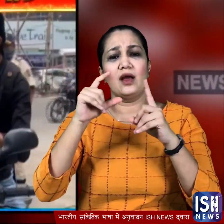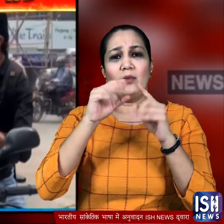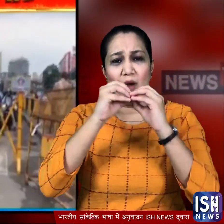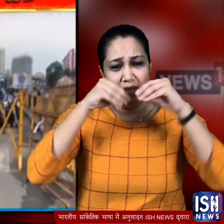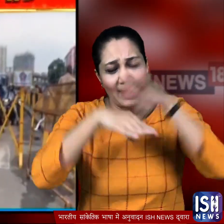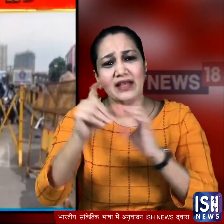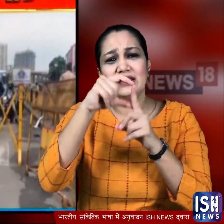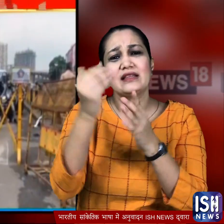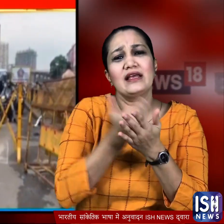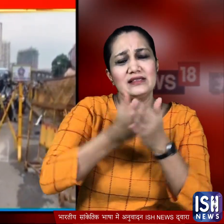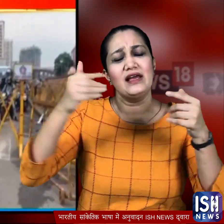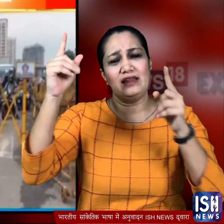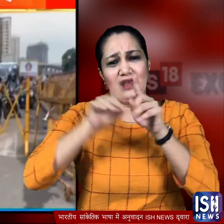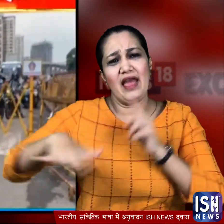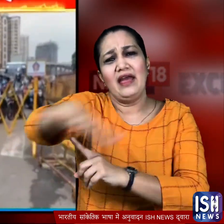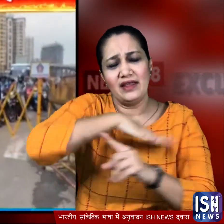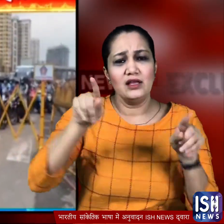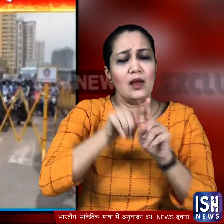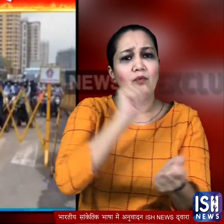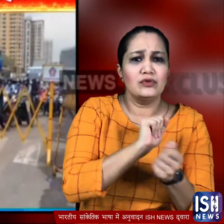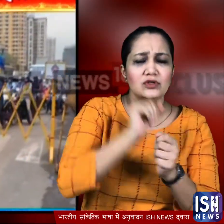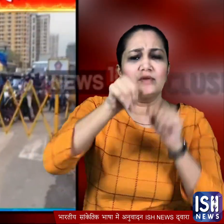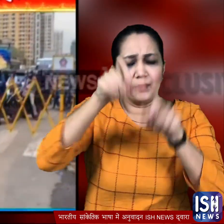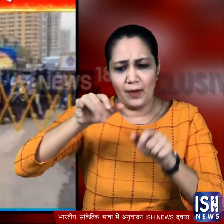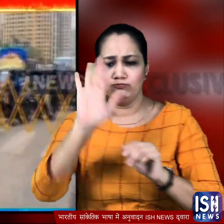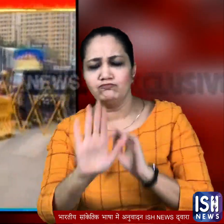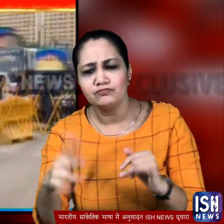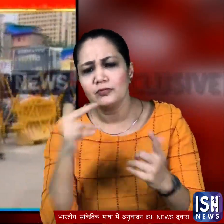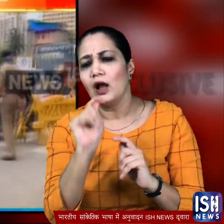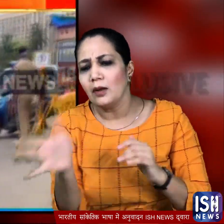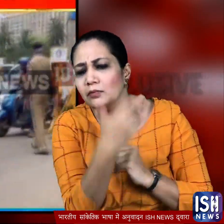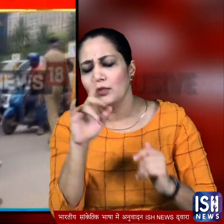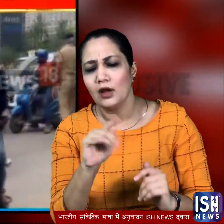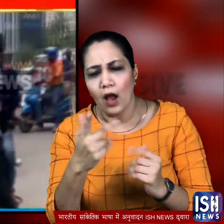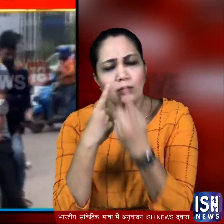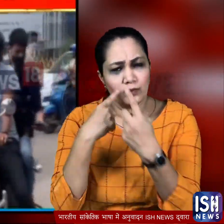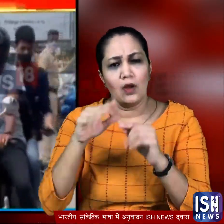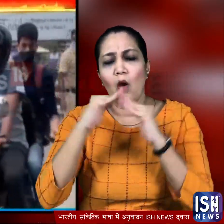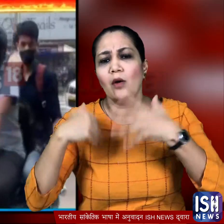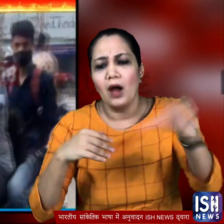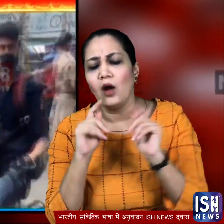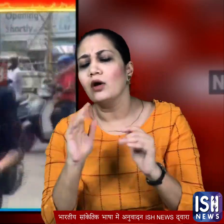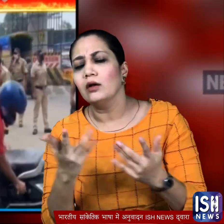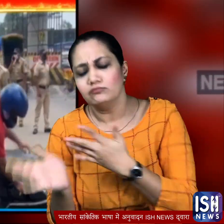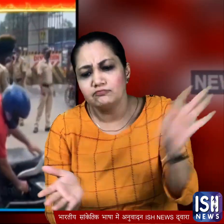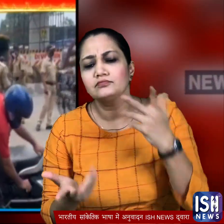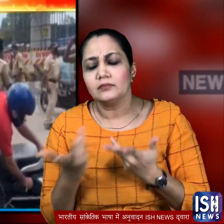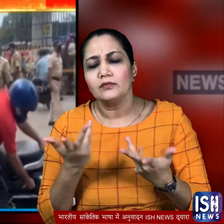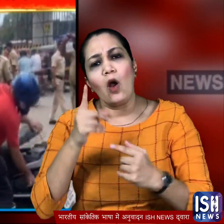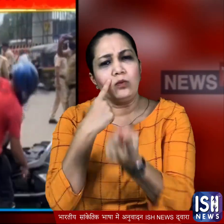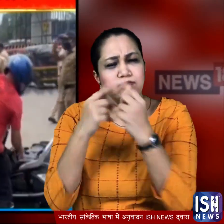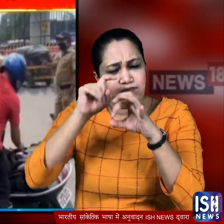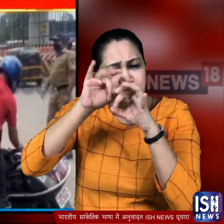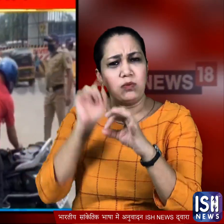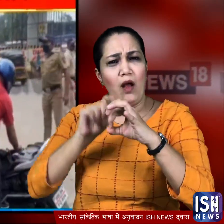से सामने आई। वहां रास्तों पर तैनात पुलिस वालों ने लोगों को रोककर उनसे पूछताछ की और उनसे घरों से बाहर आने की वजह जानी। पूरी